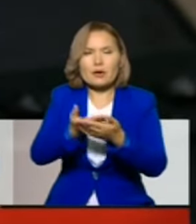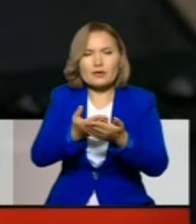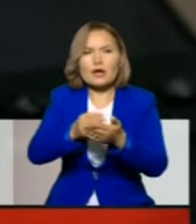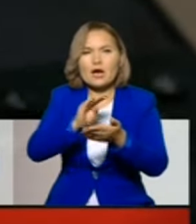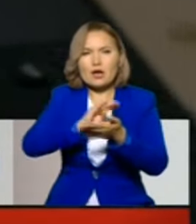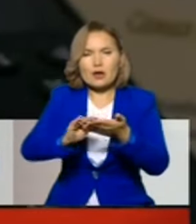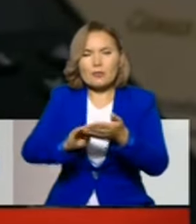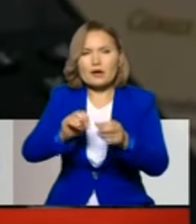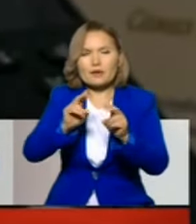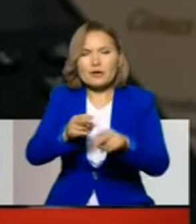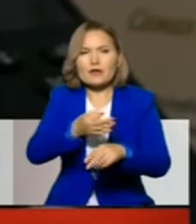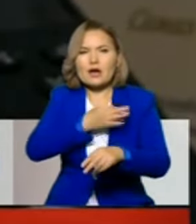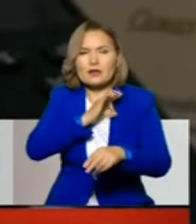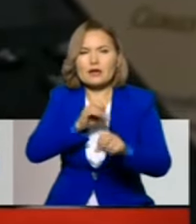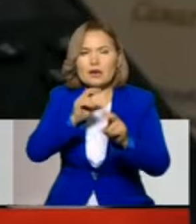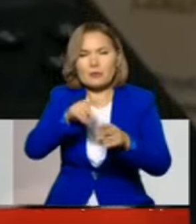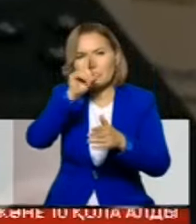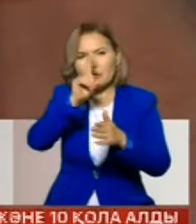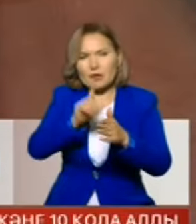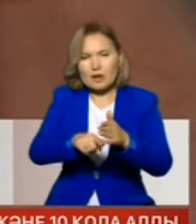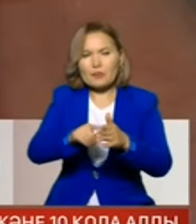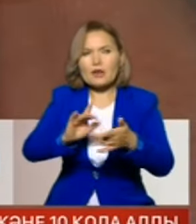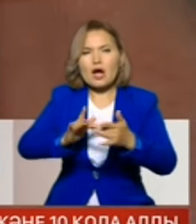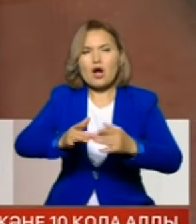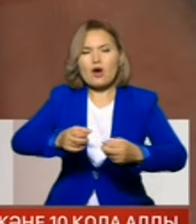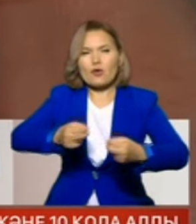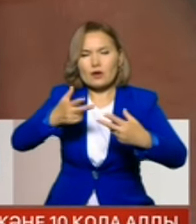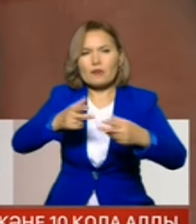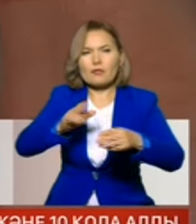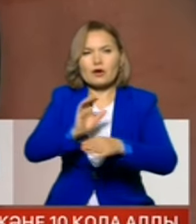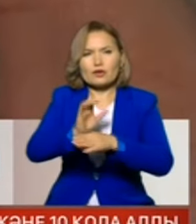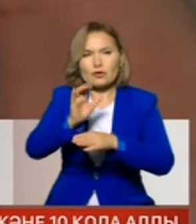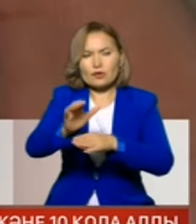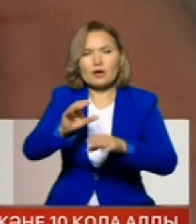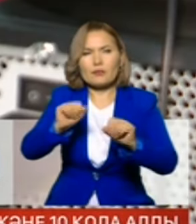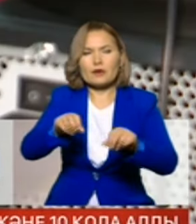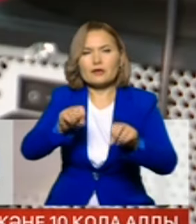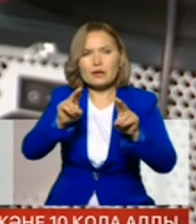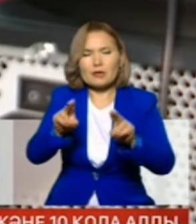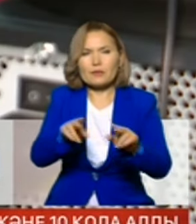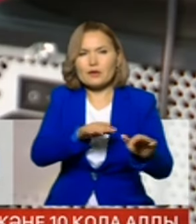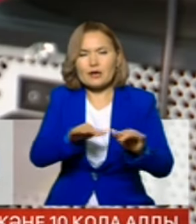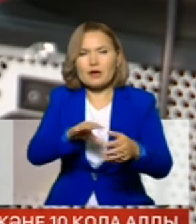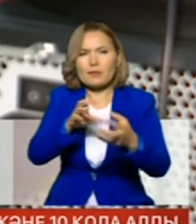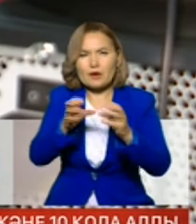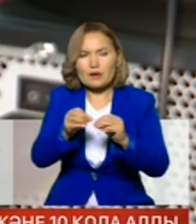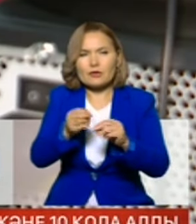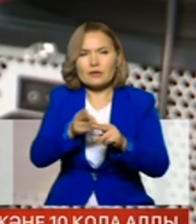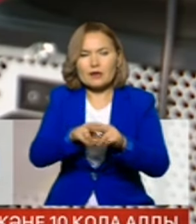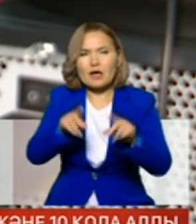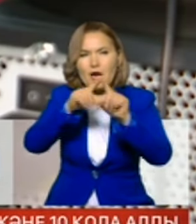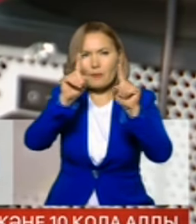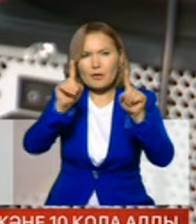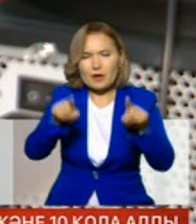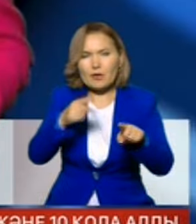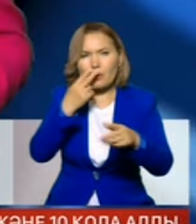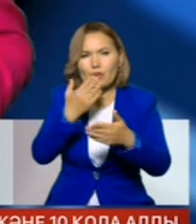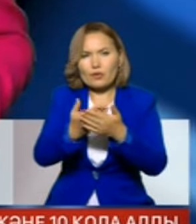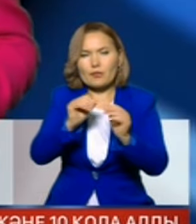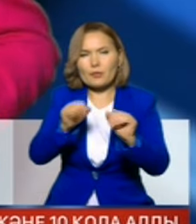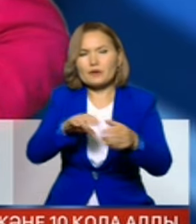толтырылғаннан кейін нотариус сізге сенімхатты онлайн форматта жібереді. Нотариаттық әрекеттер бөлімінде өтінімнің мәртебесін көре